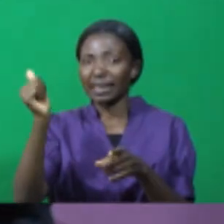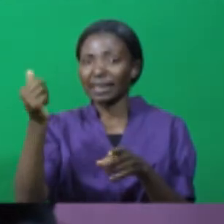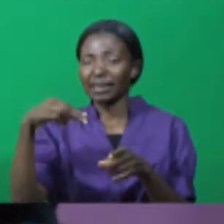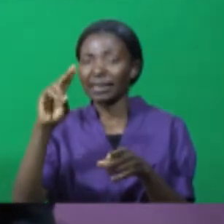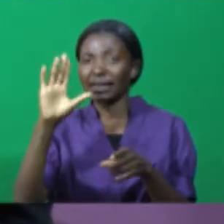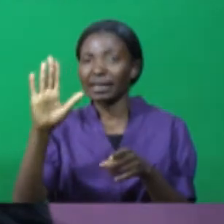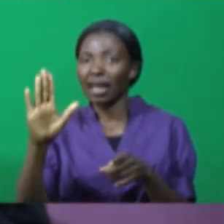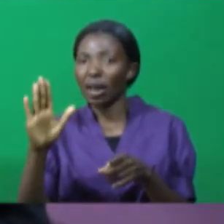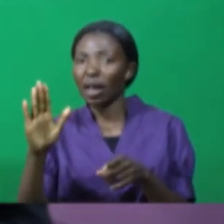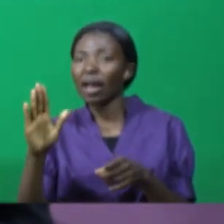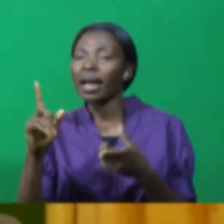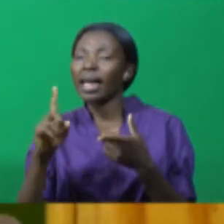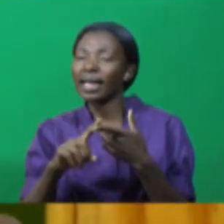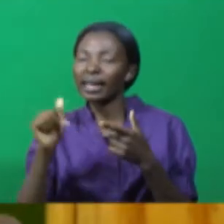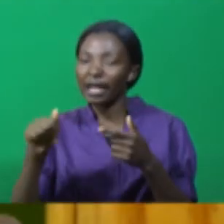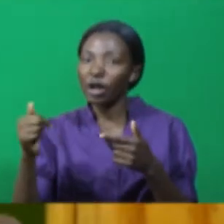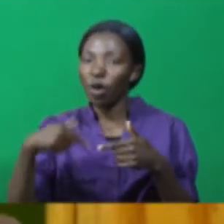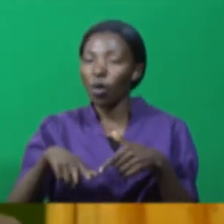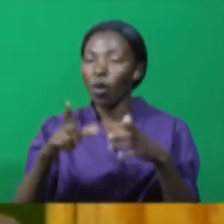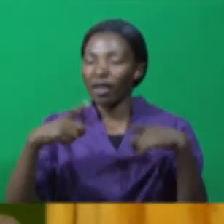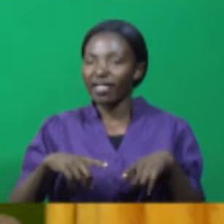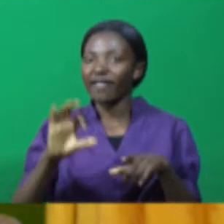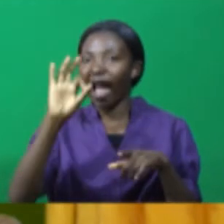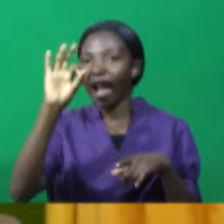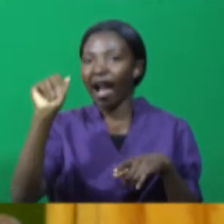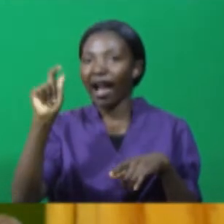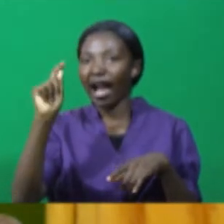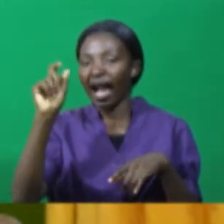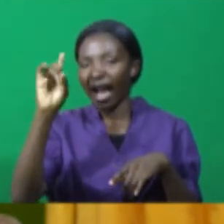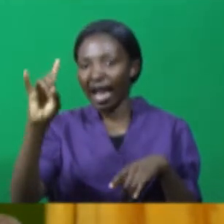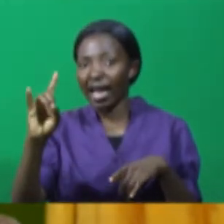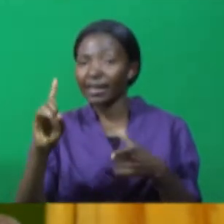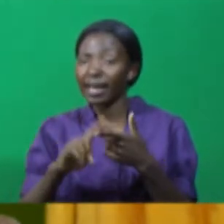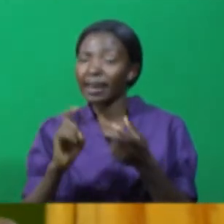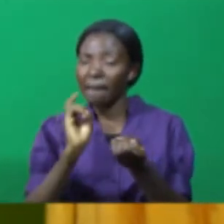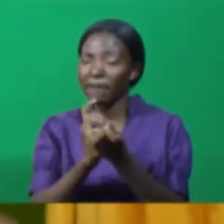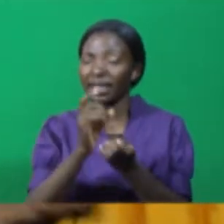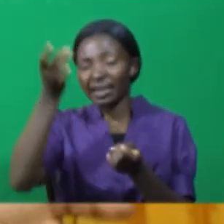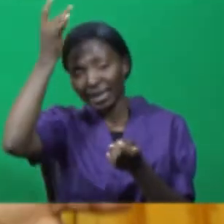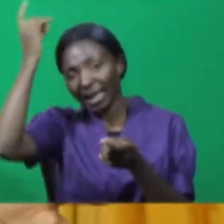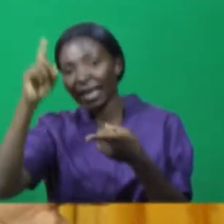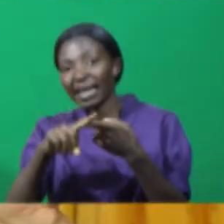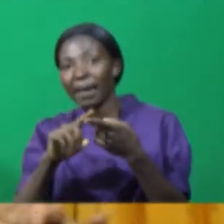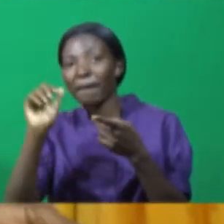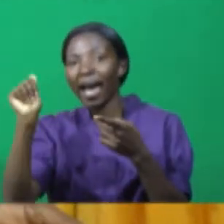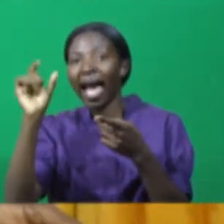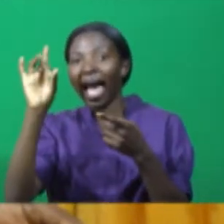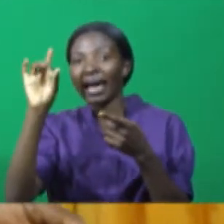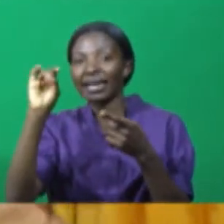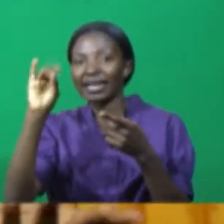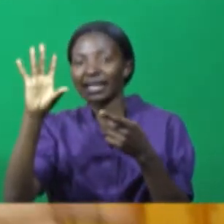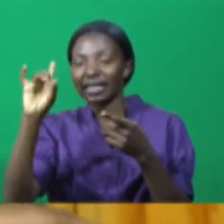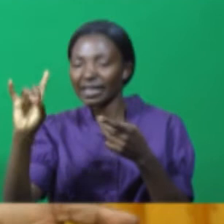Philistines. Ndobvaenda paGath. Ndobva asikona mambo ainzi Akish. Ndokukumbira ini ndiri kutiza So